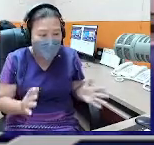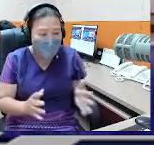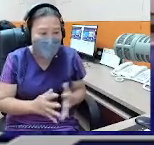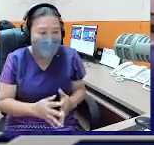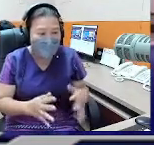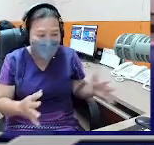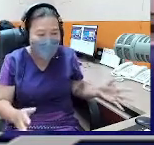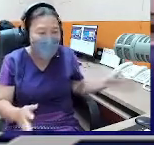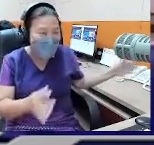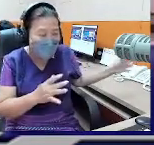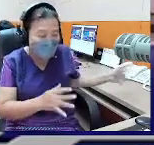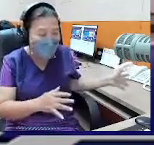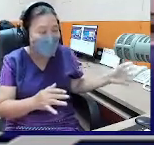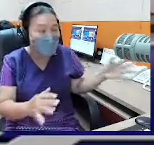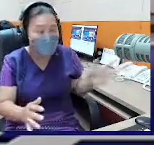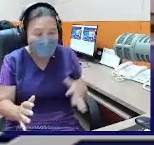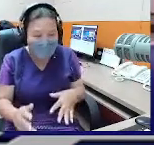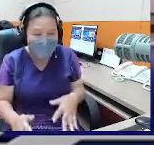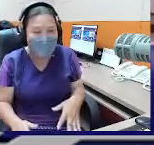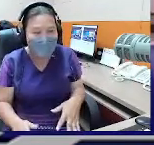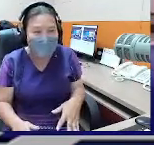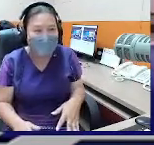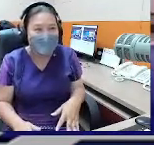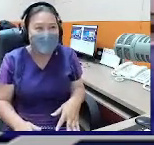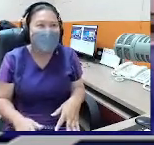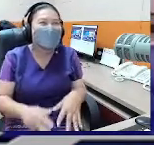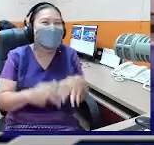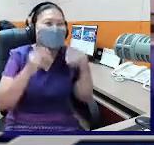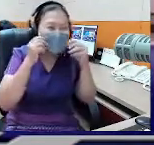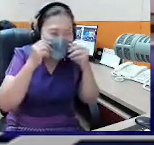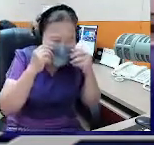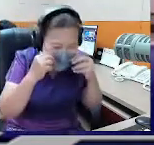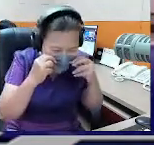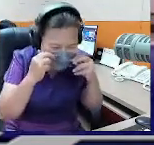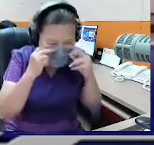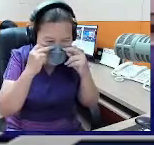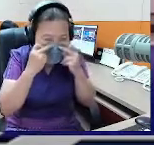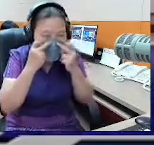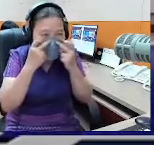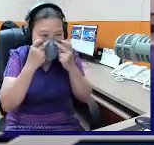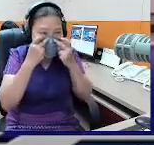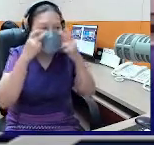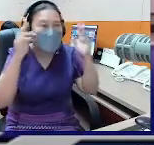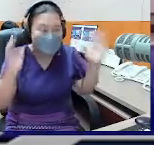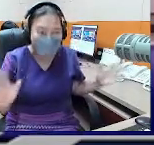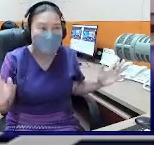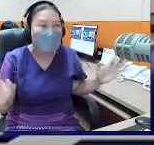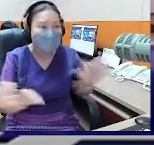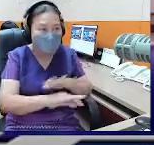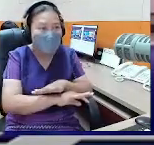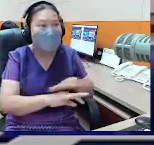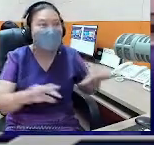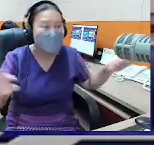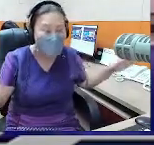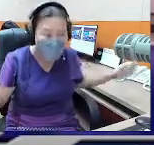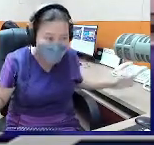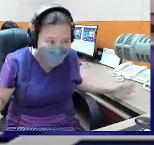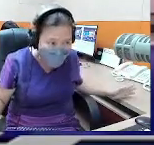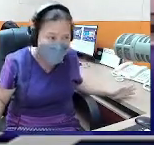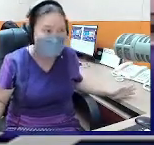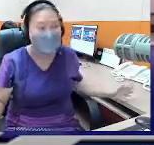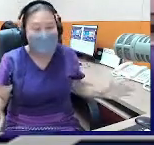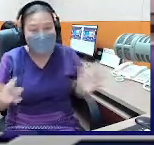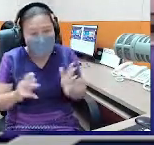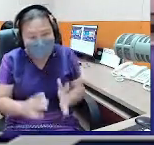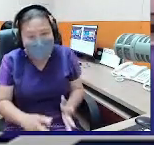ล้วก็ที่สำคัญตอนนี้เรื่องของงานแต่งก็ห้ามจัดเลี้ยงอยู่นะคะเนื่องจากสถานการณ์โควิดแต่เมื่อไหร่ก็ตามที่สถานการณ์มันปก